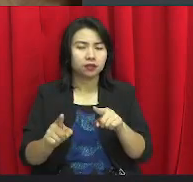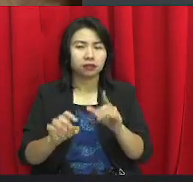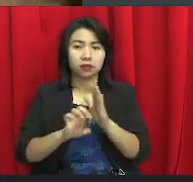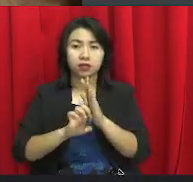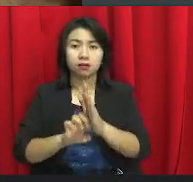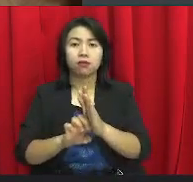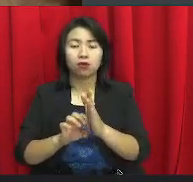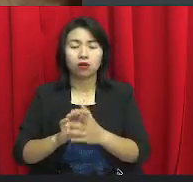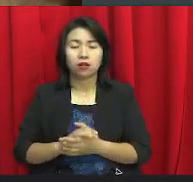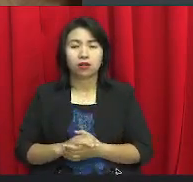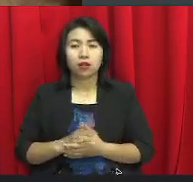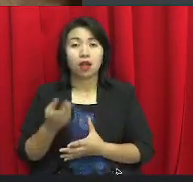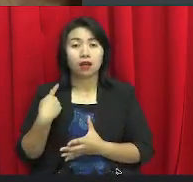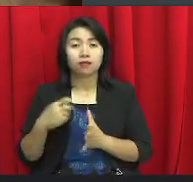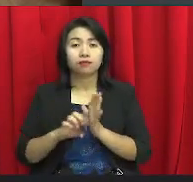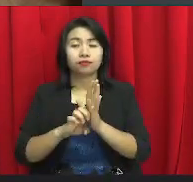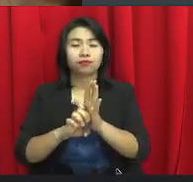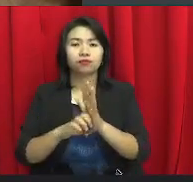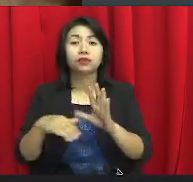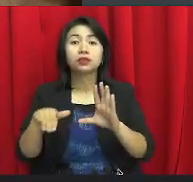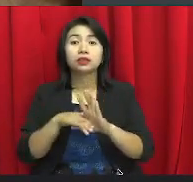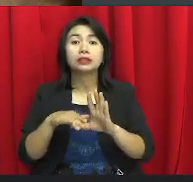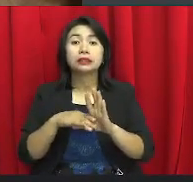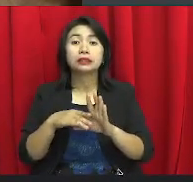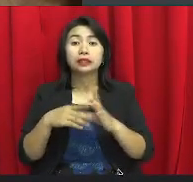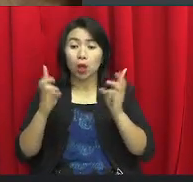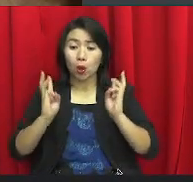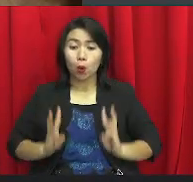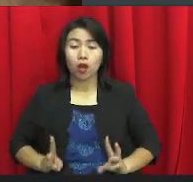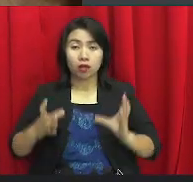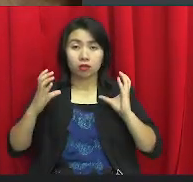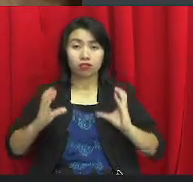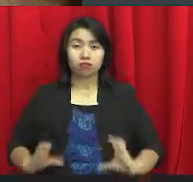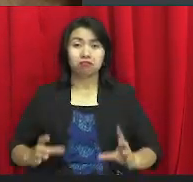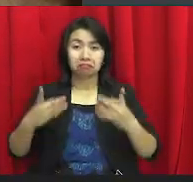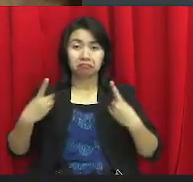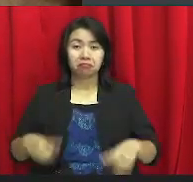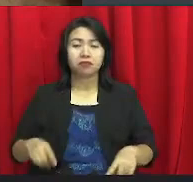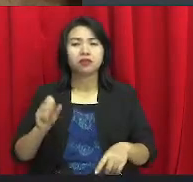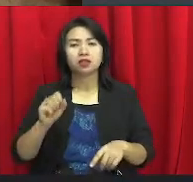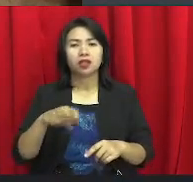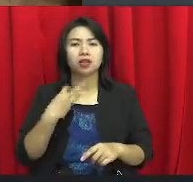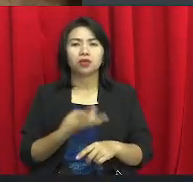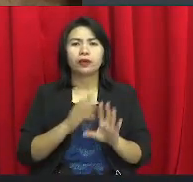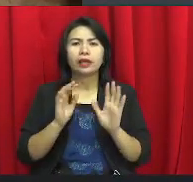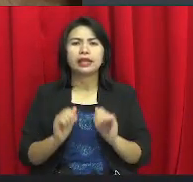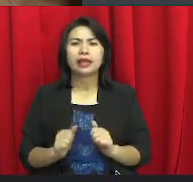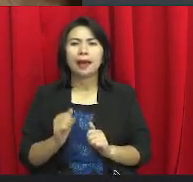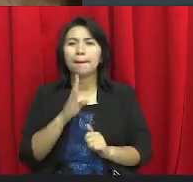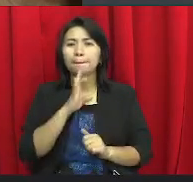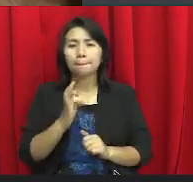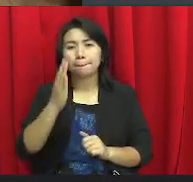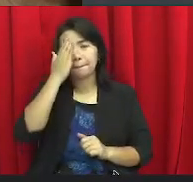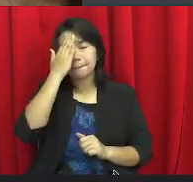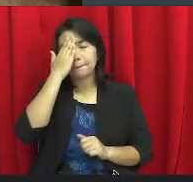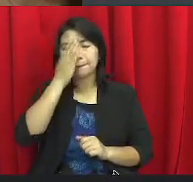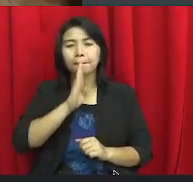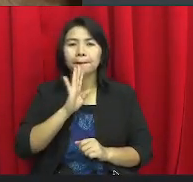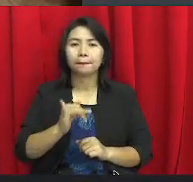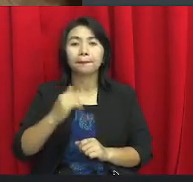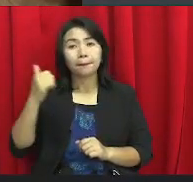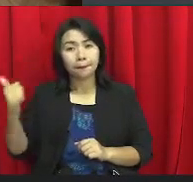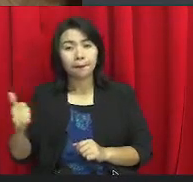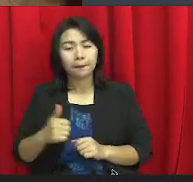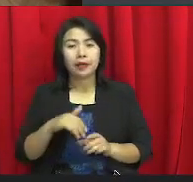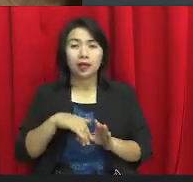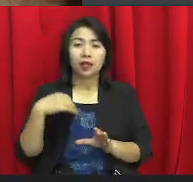mga kapatid, sa pananamit na lang eh, makikilala po tayo talaga. Makikilala po talaga tayo pagdating sa